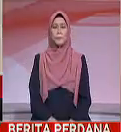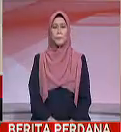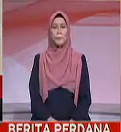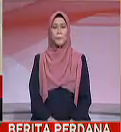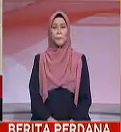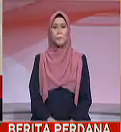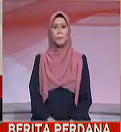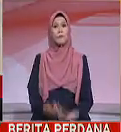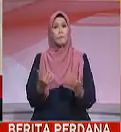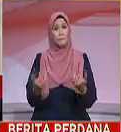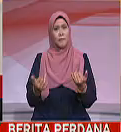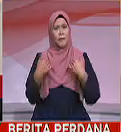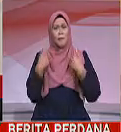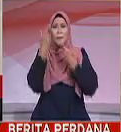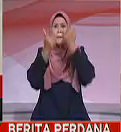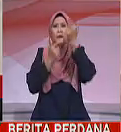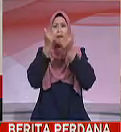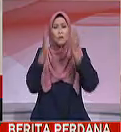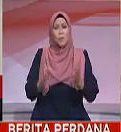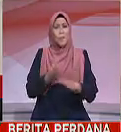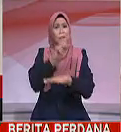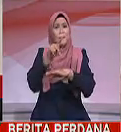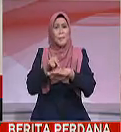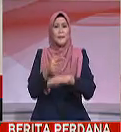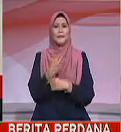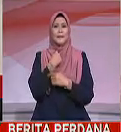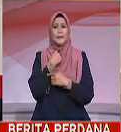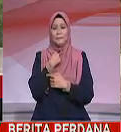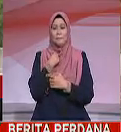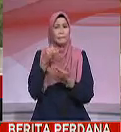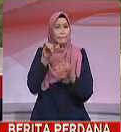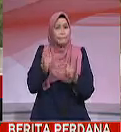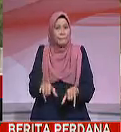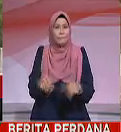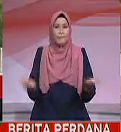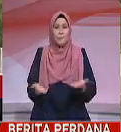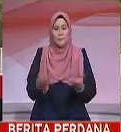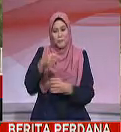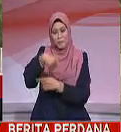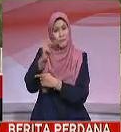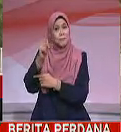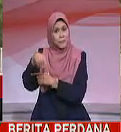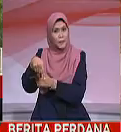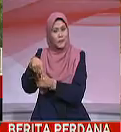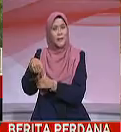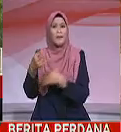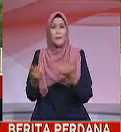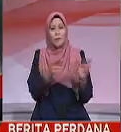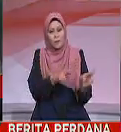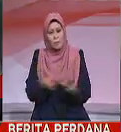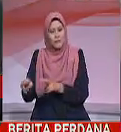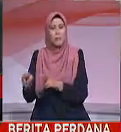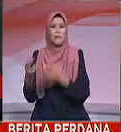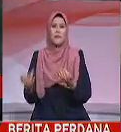Lebih menarik, terdapat pelancong warga Filipina yang terkandas di negara ini semasa Perintah Kawalan Pergerakan merancang